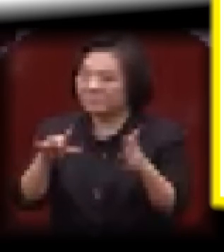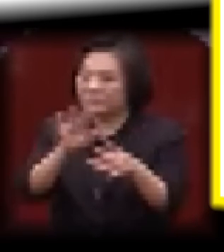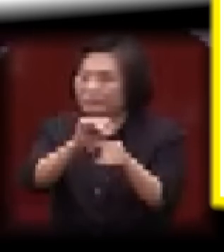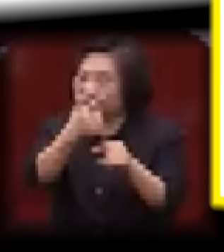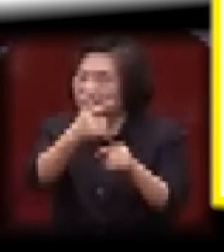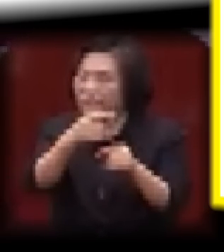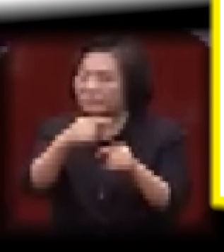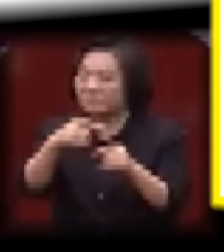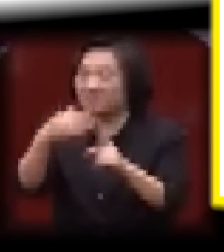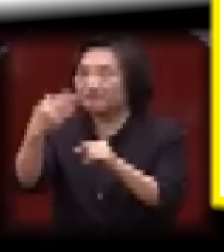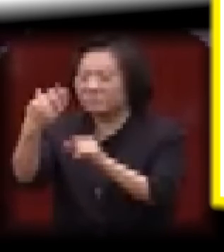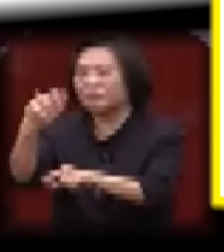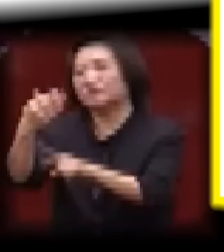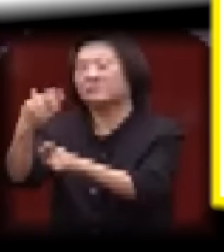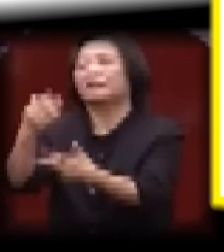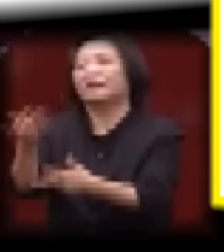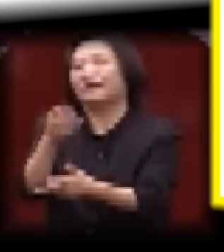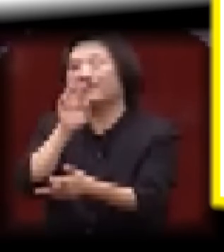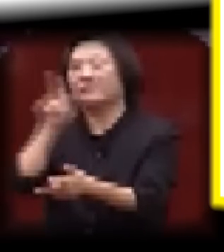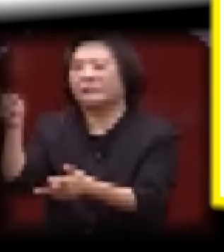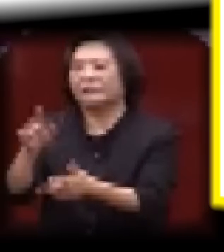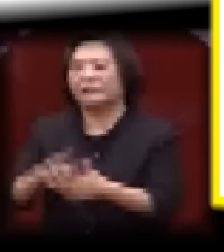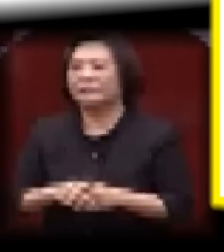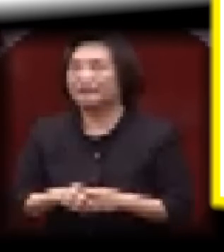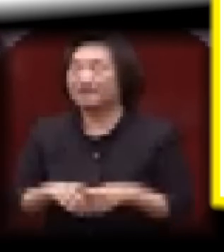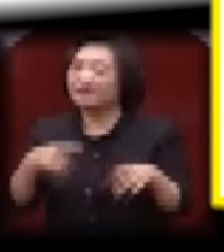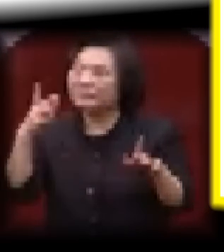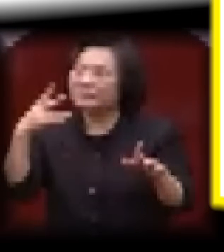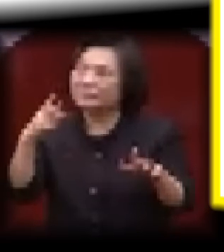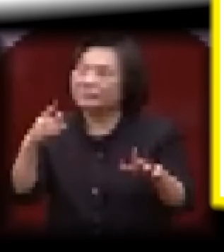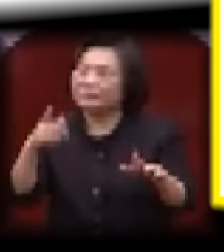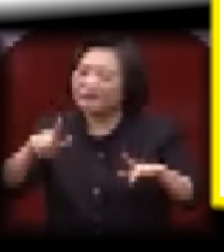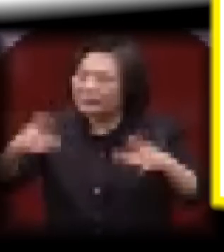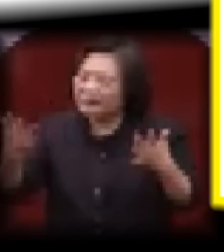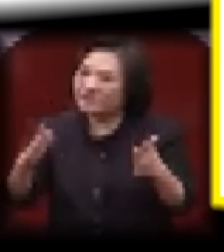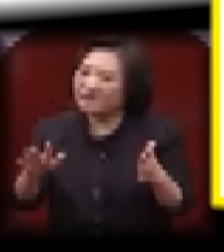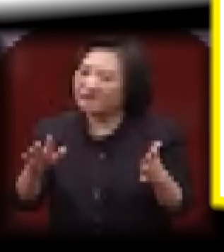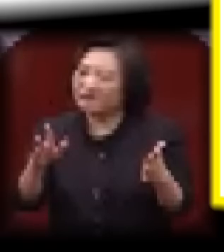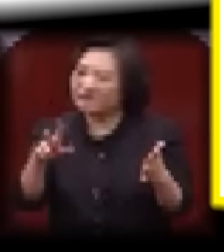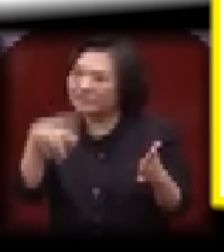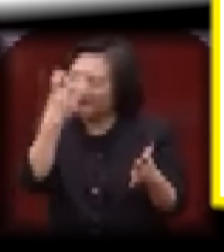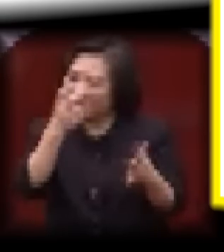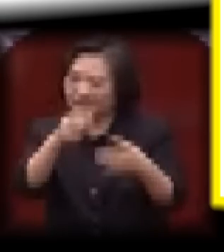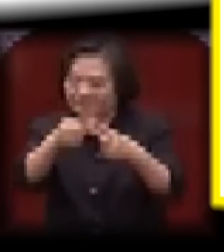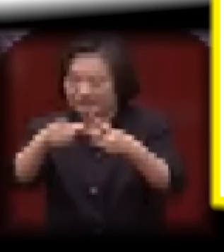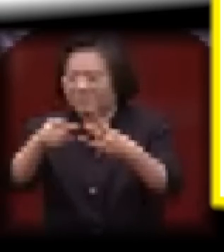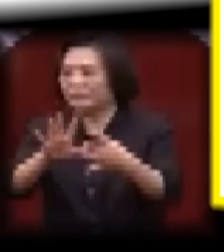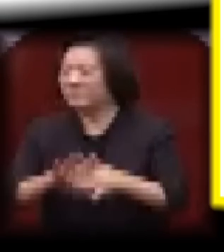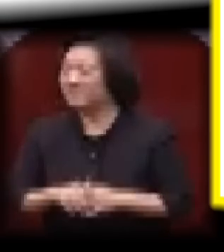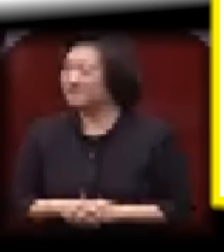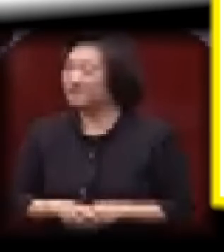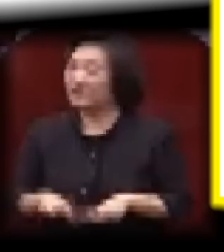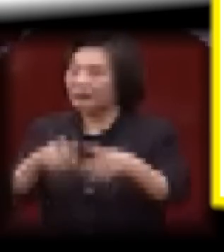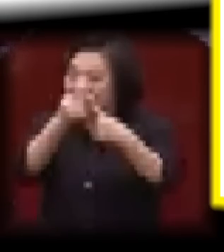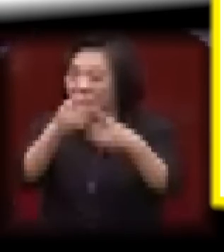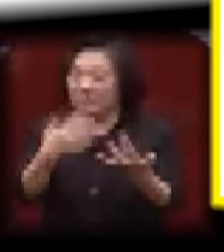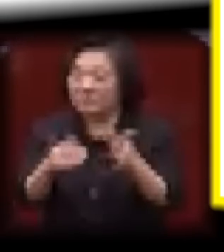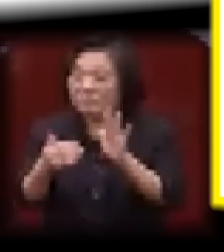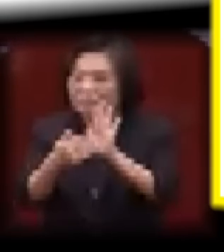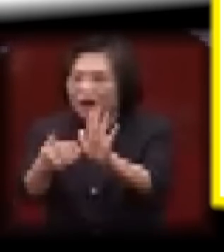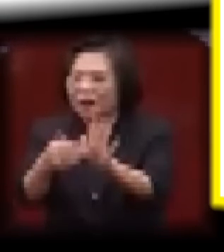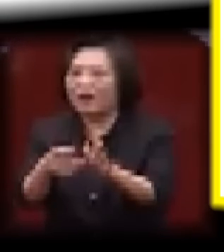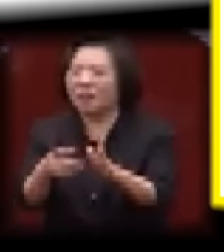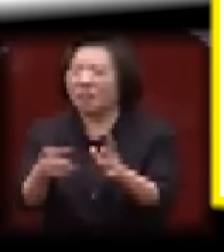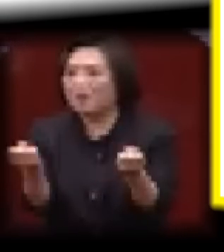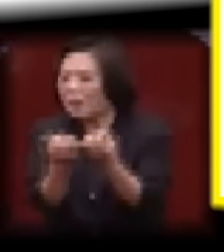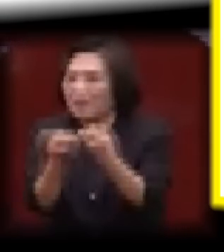106年的9月19号申请都审开始，一直到现在，大概现在是剩下还有三个题目了，蝗灾避难人数的设定跟